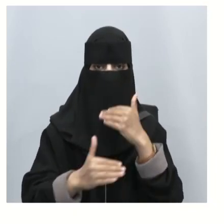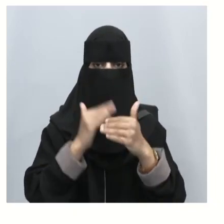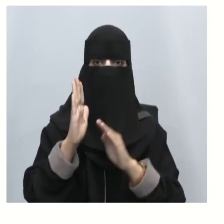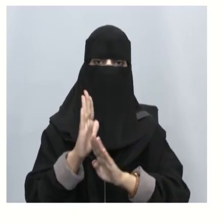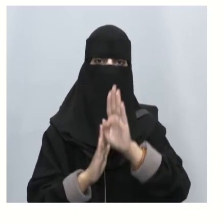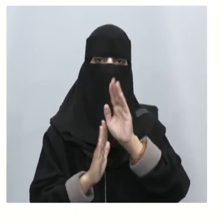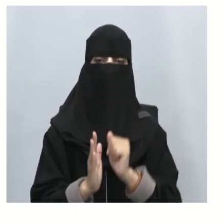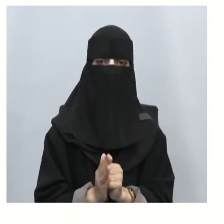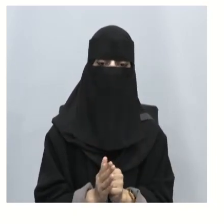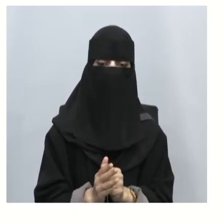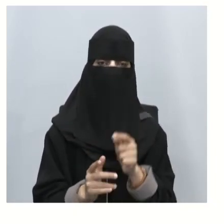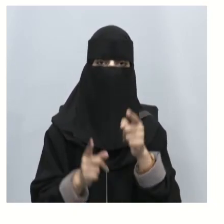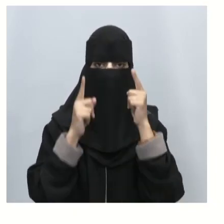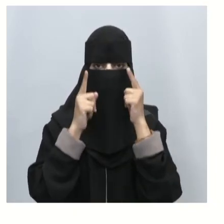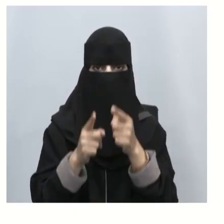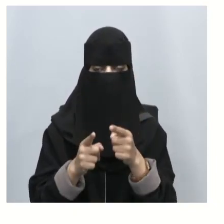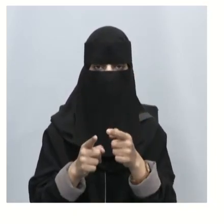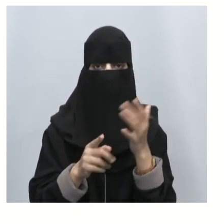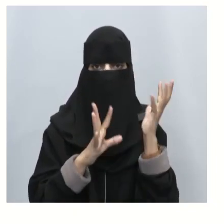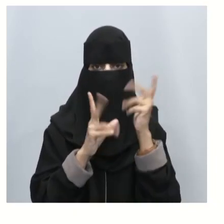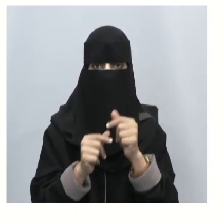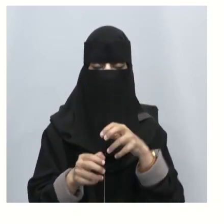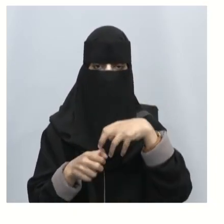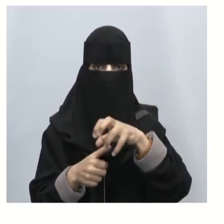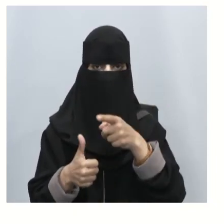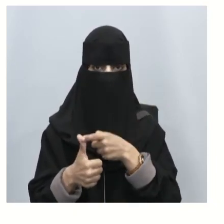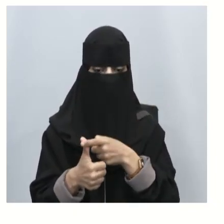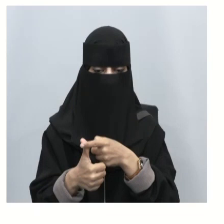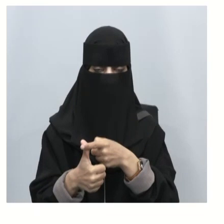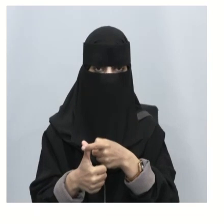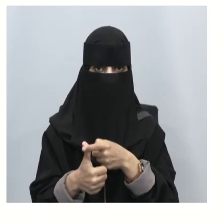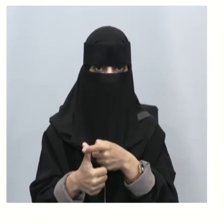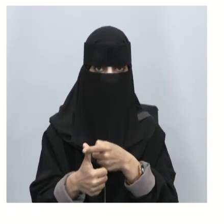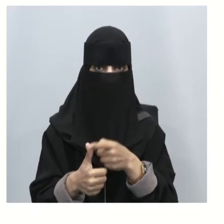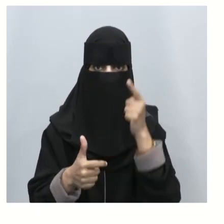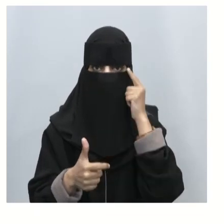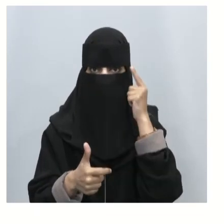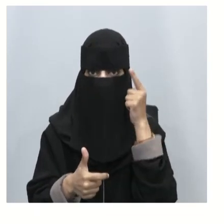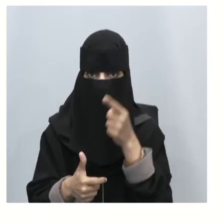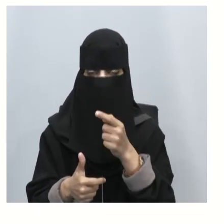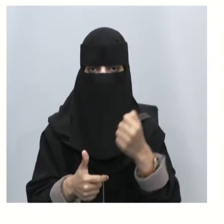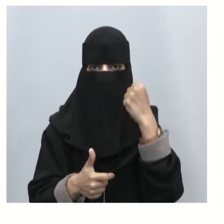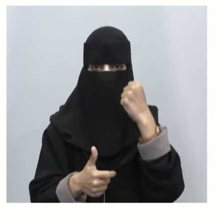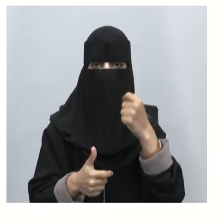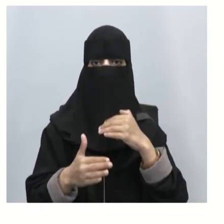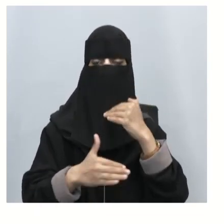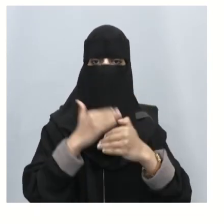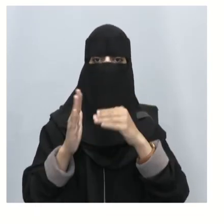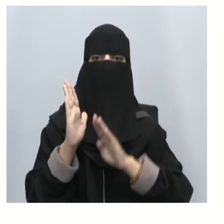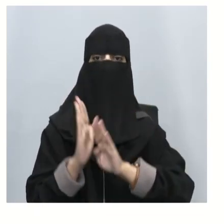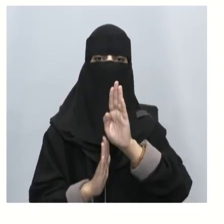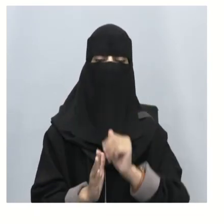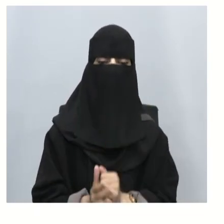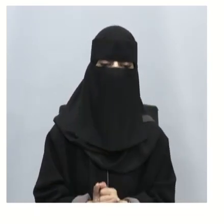والازدهار فكانت الدوله العباسيه في العصر الاول تتسم بالقوه والازدهار